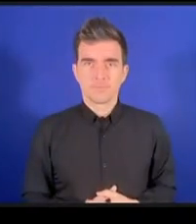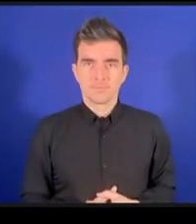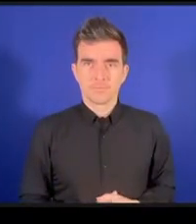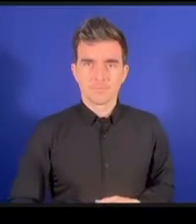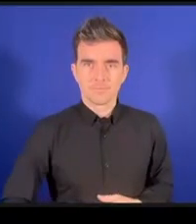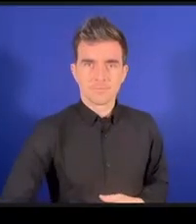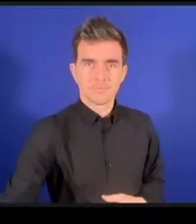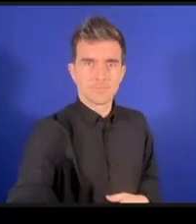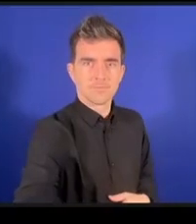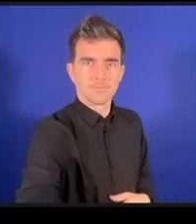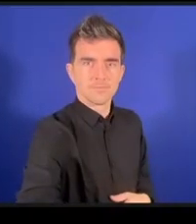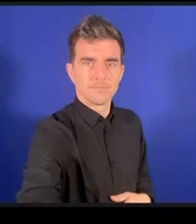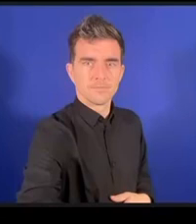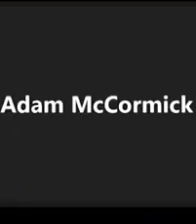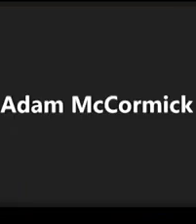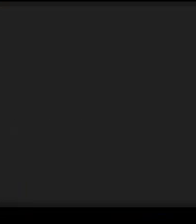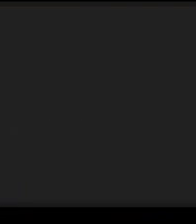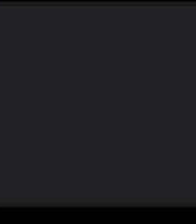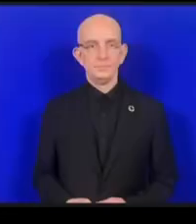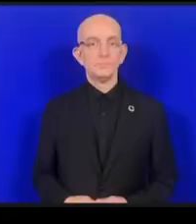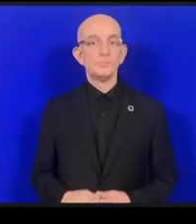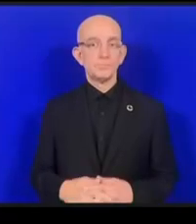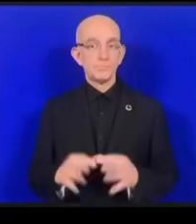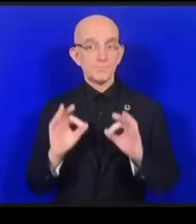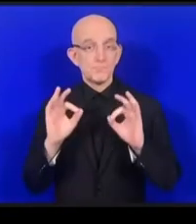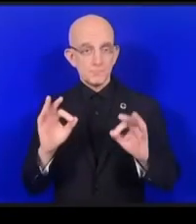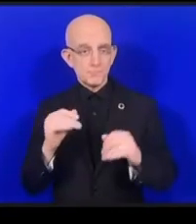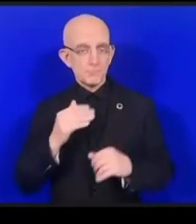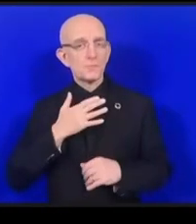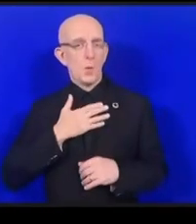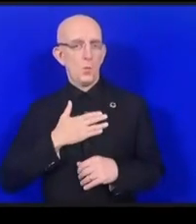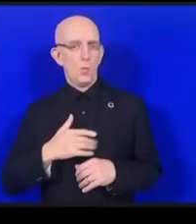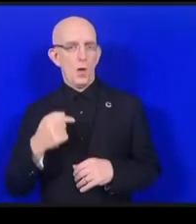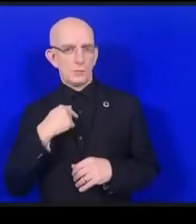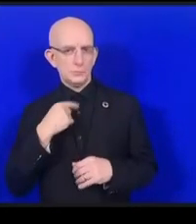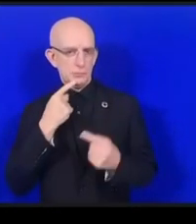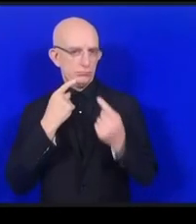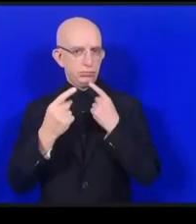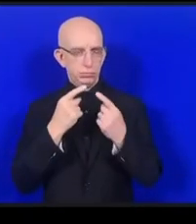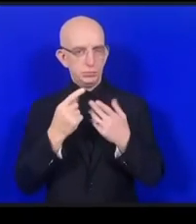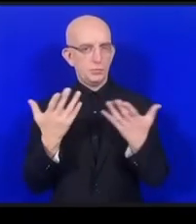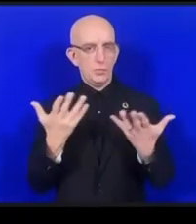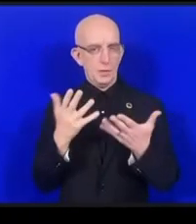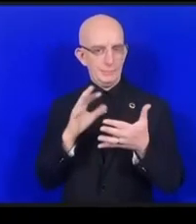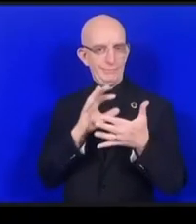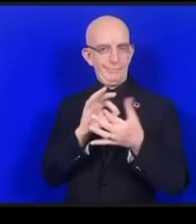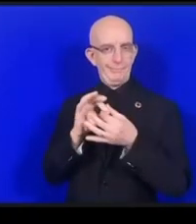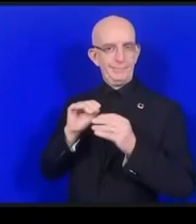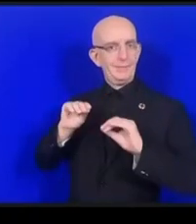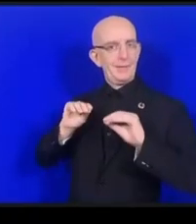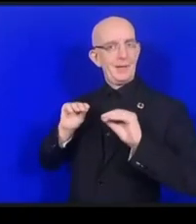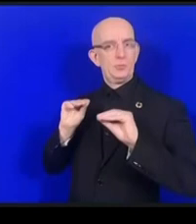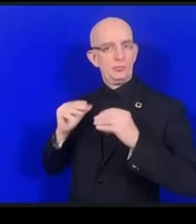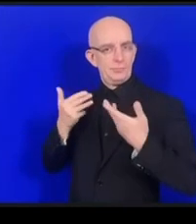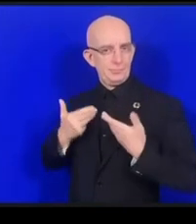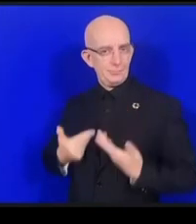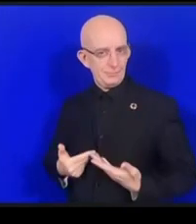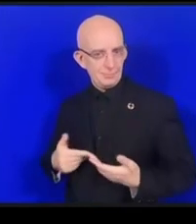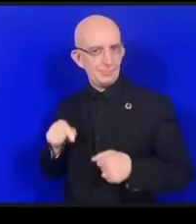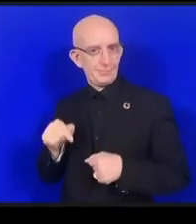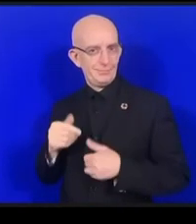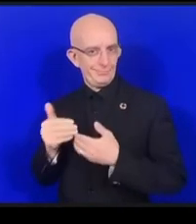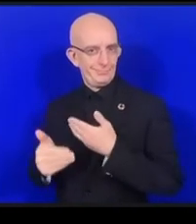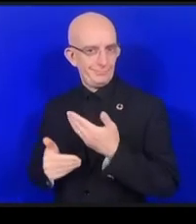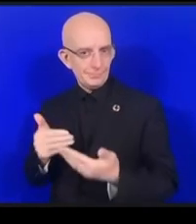затронуть этот вопрос с точки зрения обучения мы сейчас очень глубоко взаимодействуем с образовательными